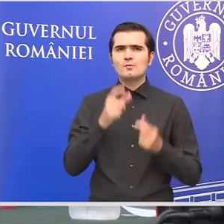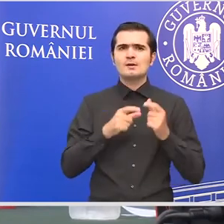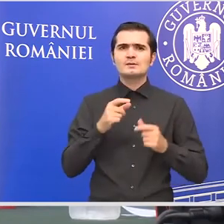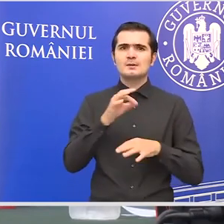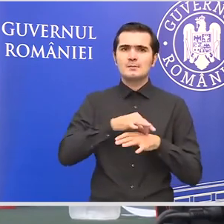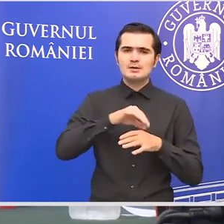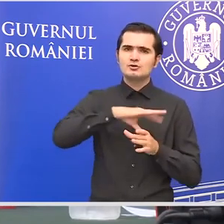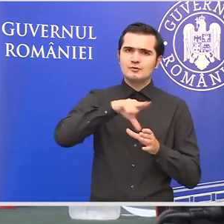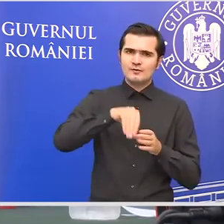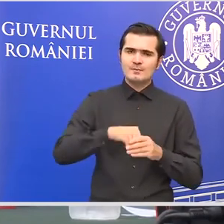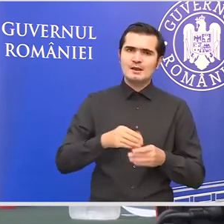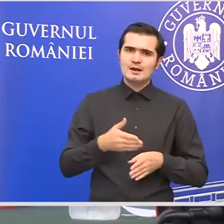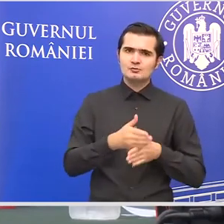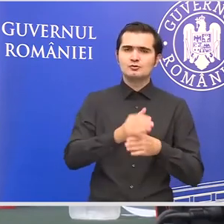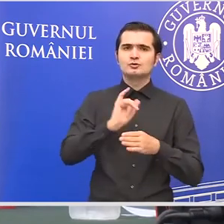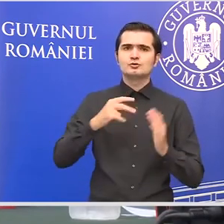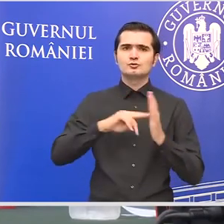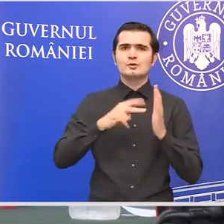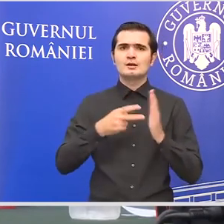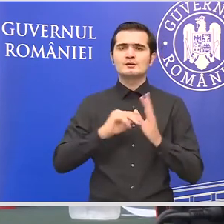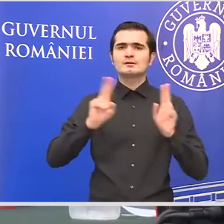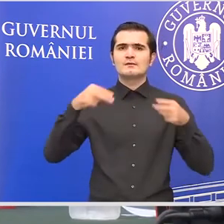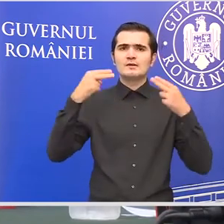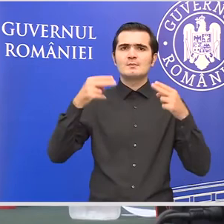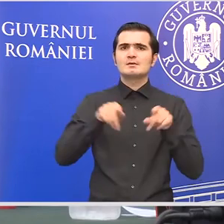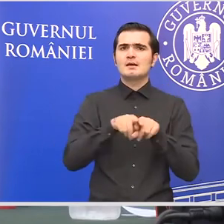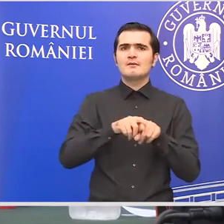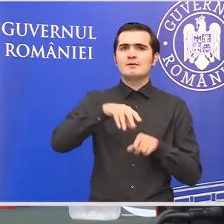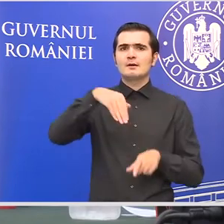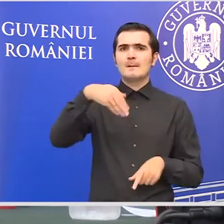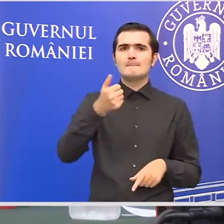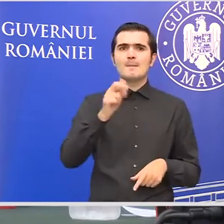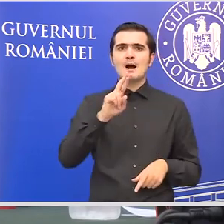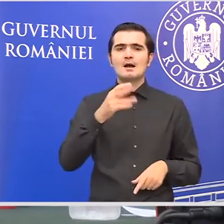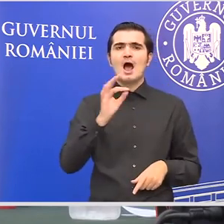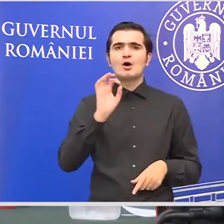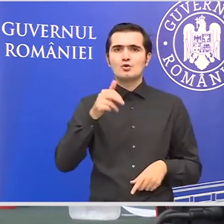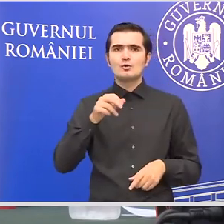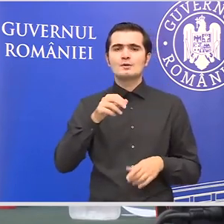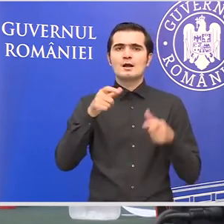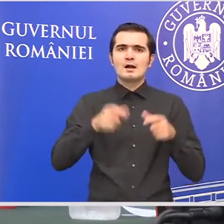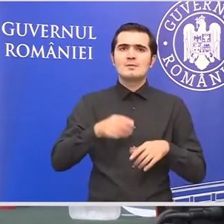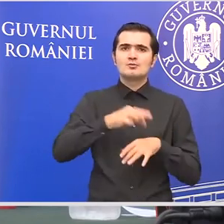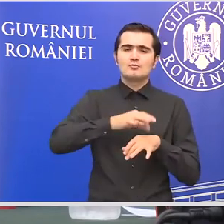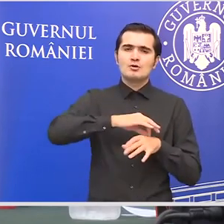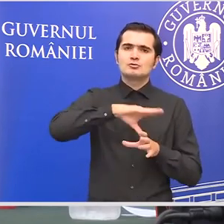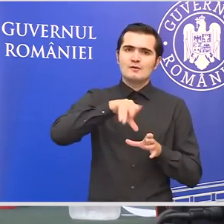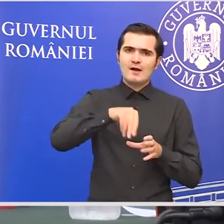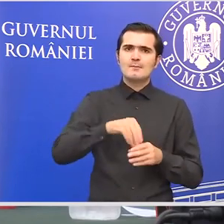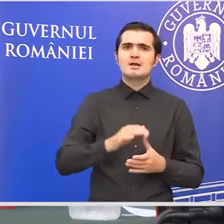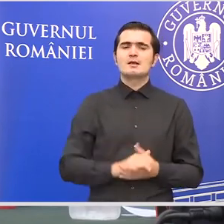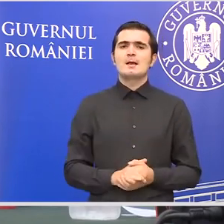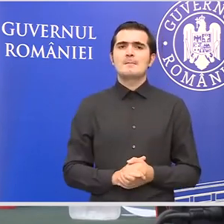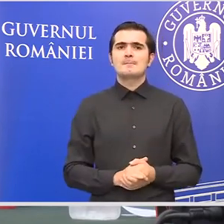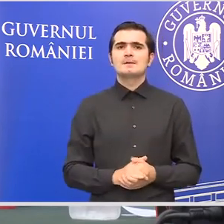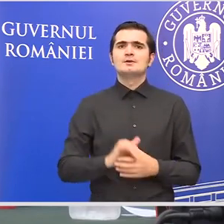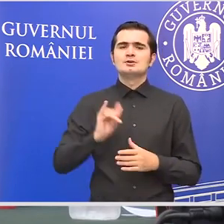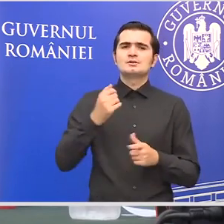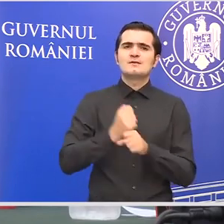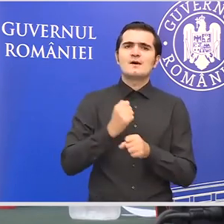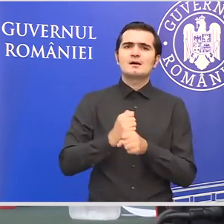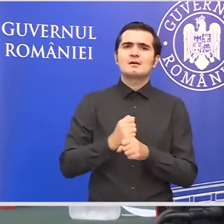și organizarea unor evenimente de tip maraton de vaccinare chiar în cabinetele de medicină de familie, popularizarea,